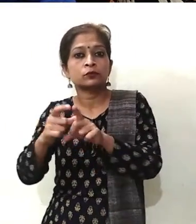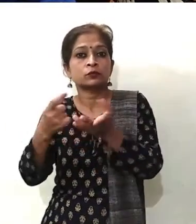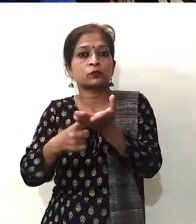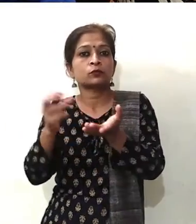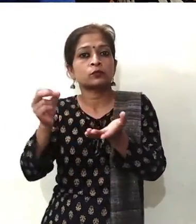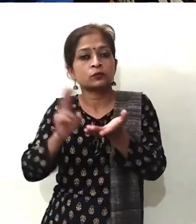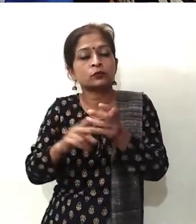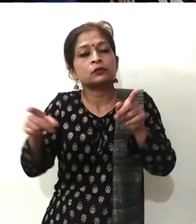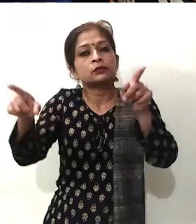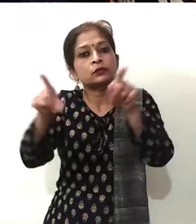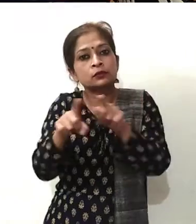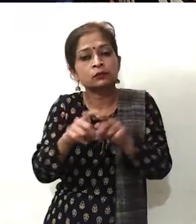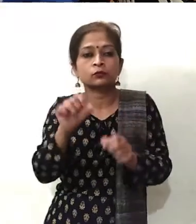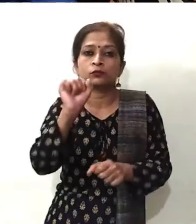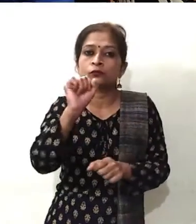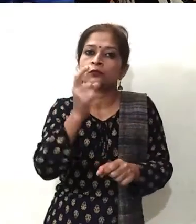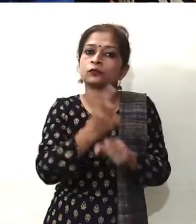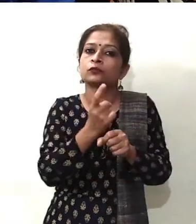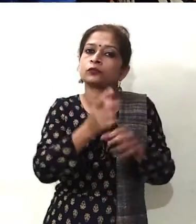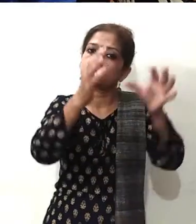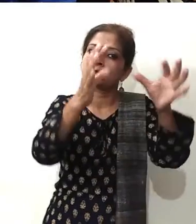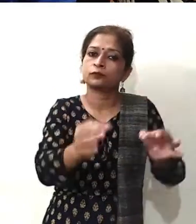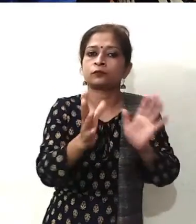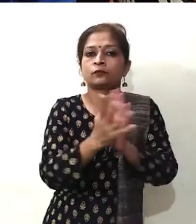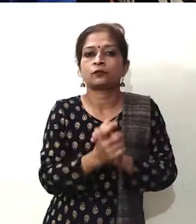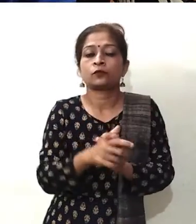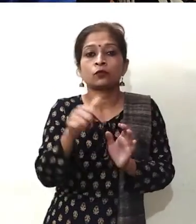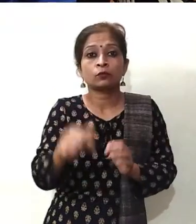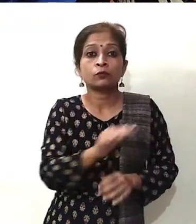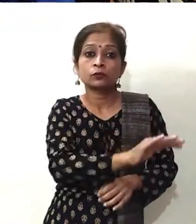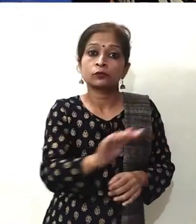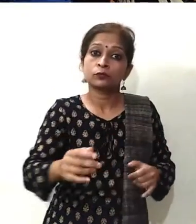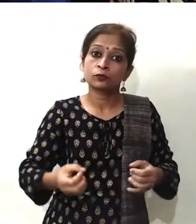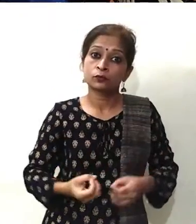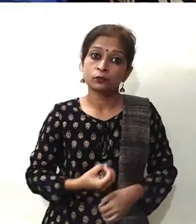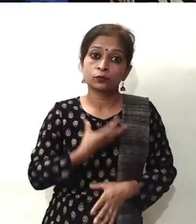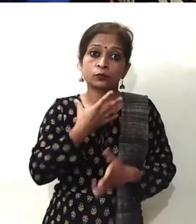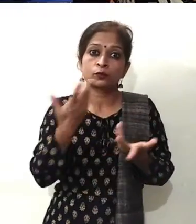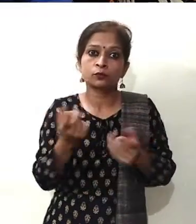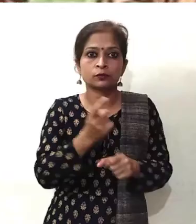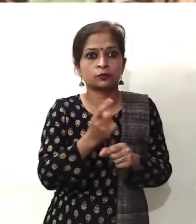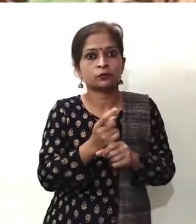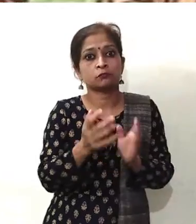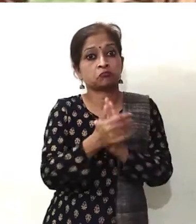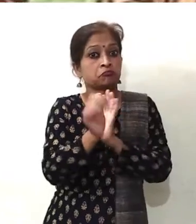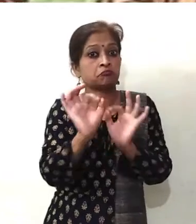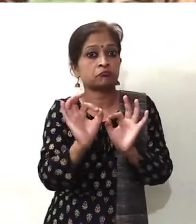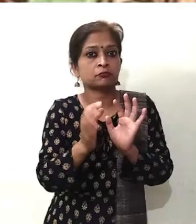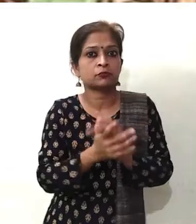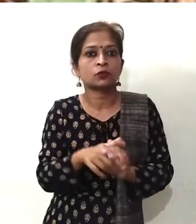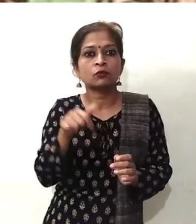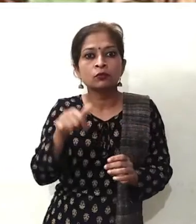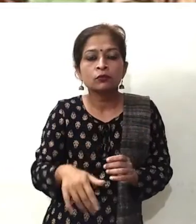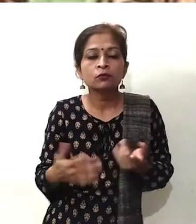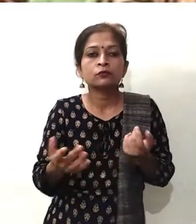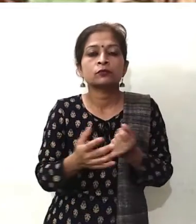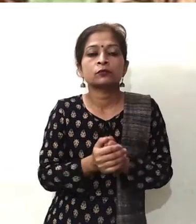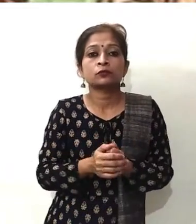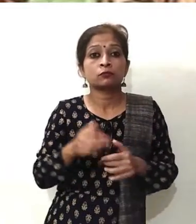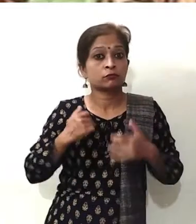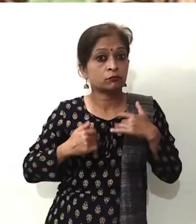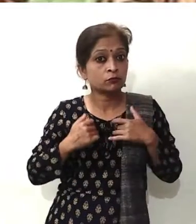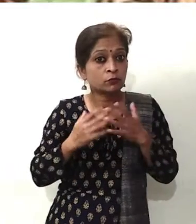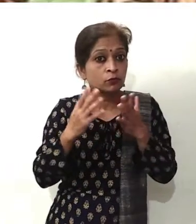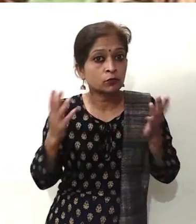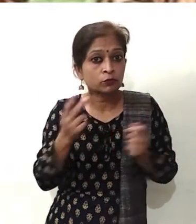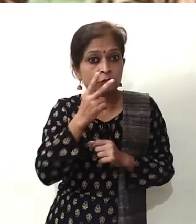हम जानते हैं कि अर्जुन की एक निष्ठता को देखकर, उसका लगाव देखकर, सबसे प्रिय